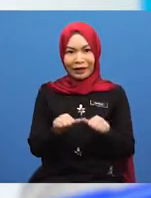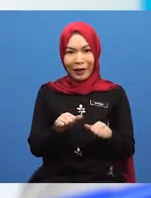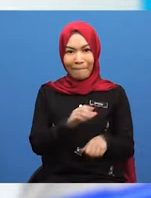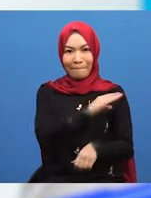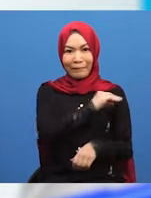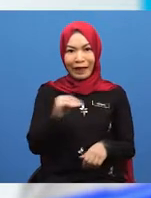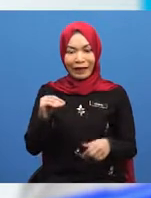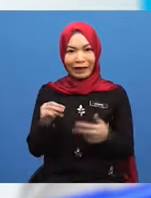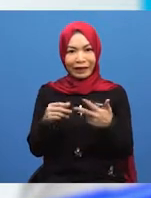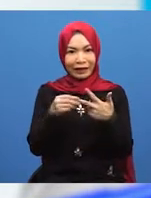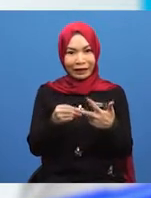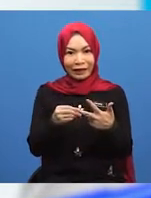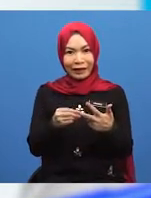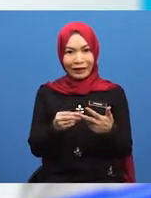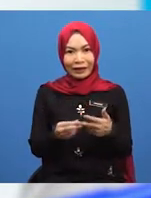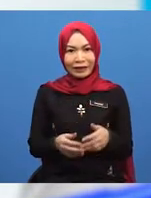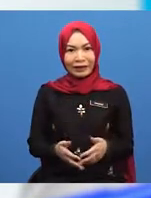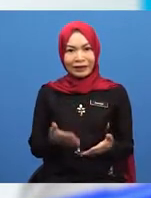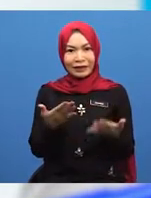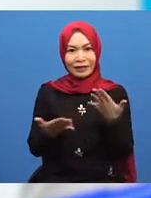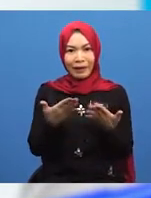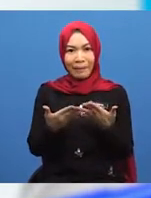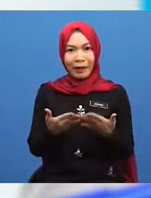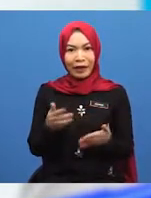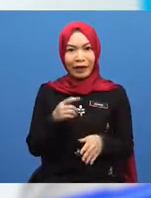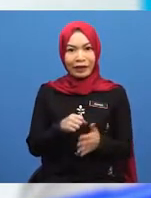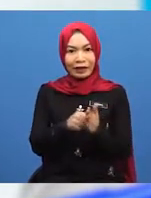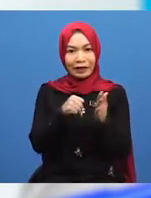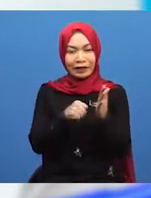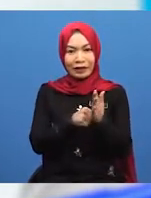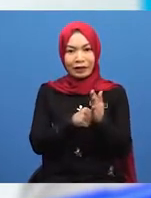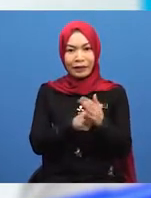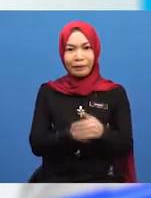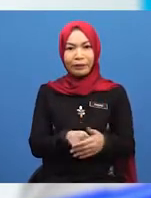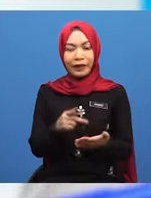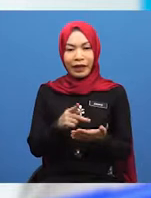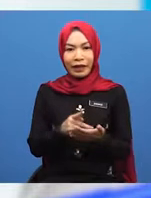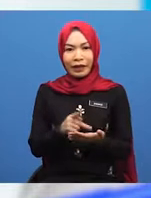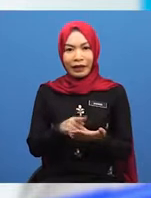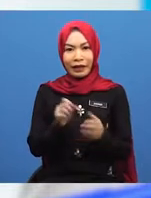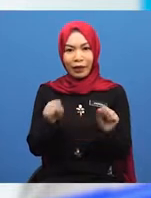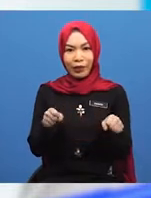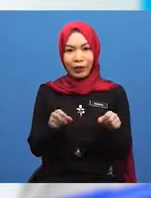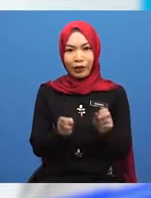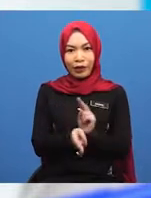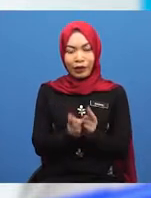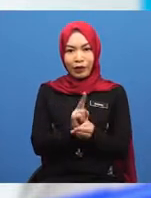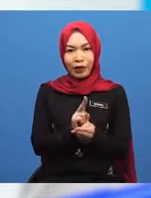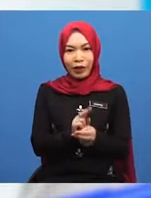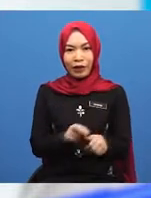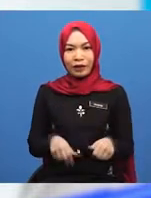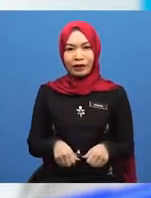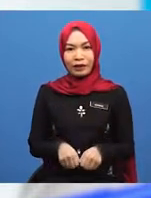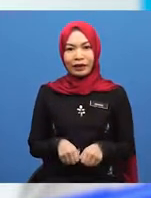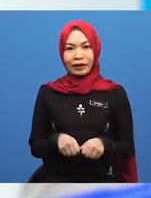ketiga, keseimbangan di sistem kadar pertukaran boleh ubah adalah ditentukan oleh permintaan